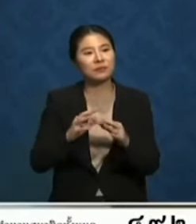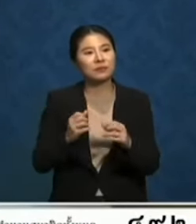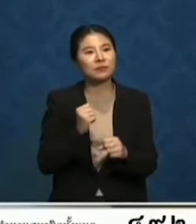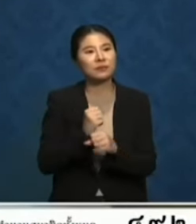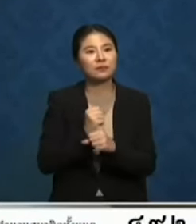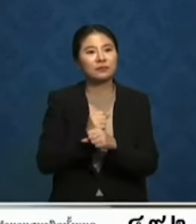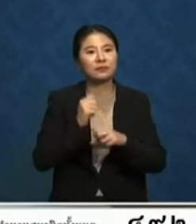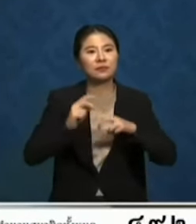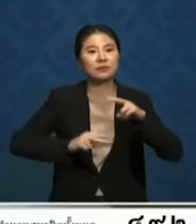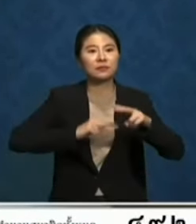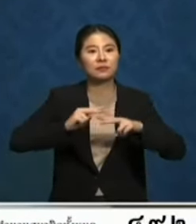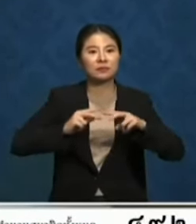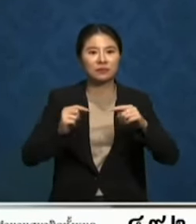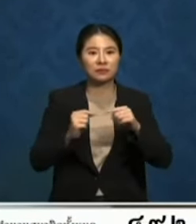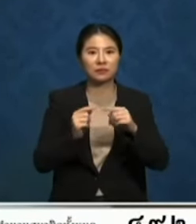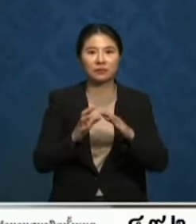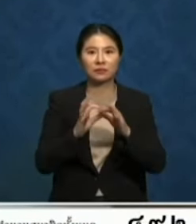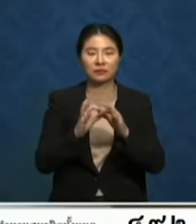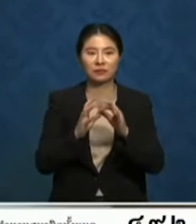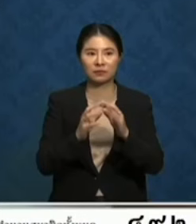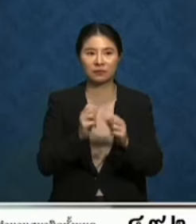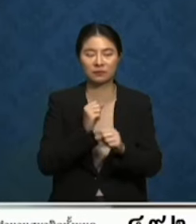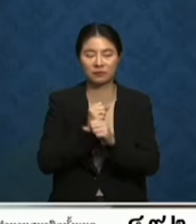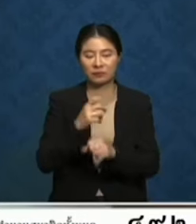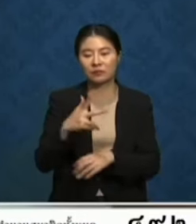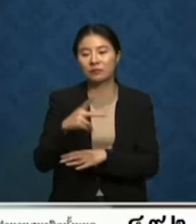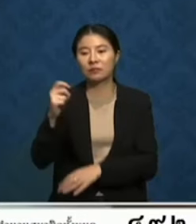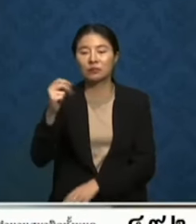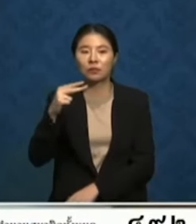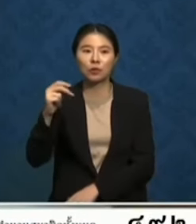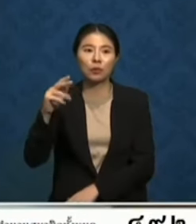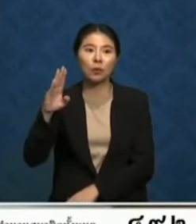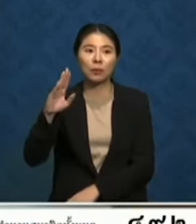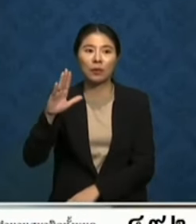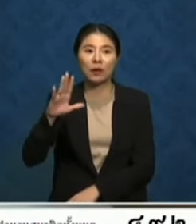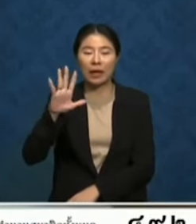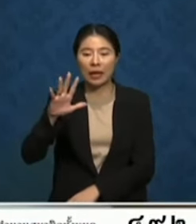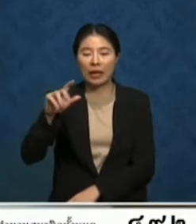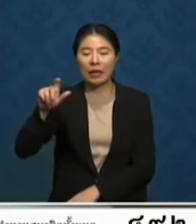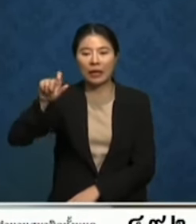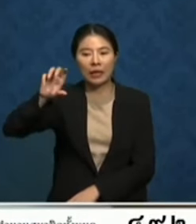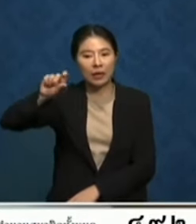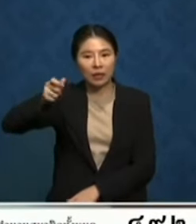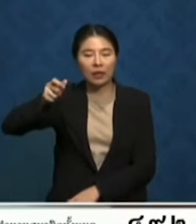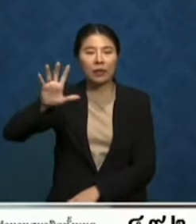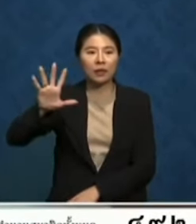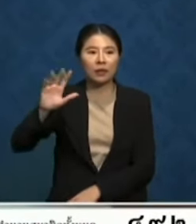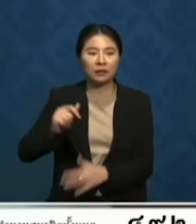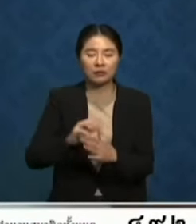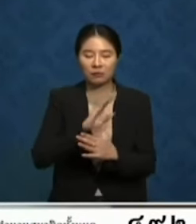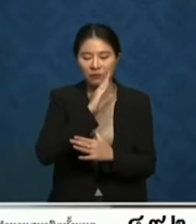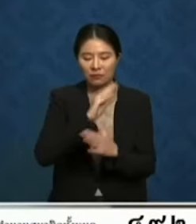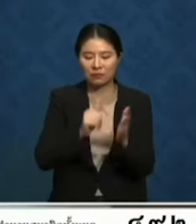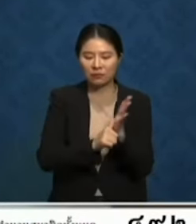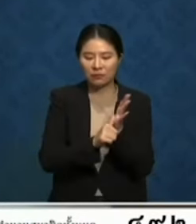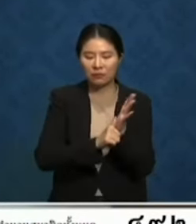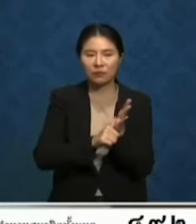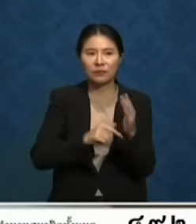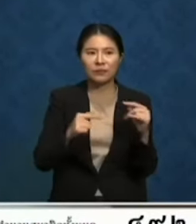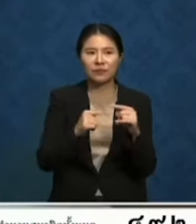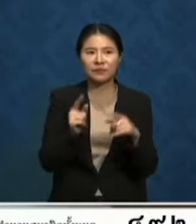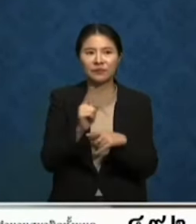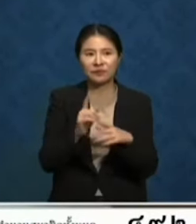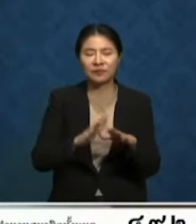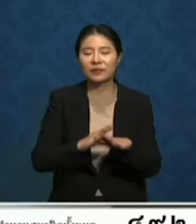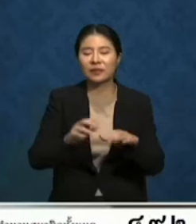การไปตรวจสอบมันมีเงินของททบ5ที่จะต้องไปตรวจสอบแต่ท่านประธานครับถ้าเราแก้แค่นี้เราเหมือนกับเราเผา